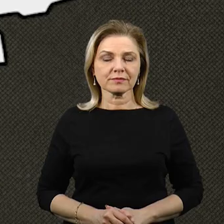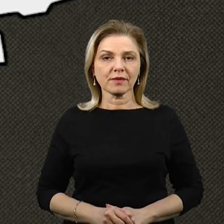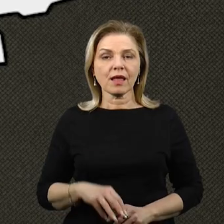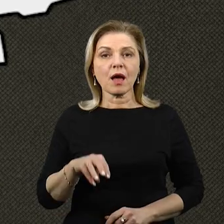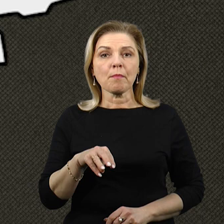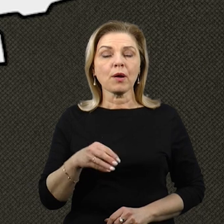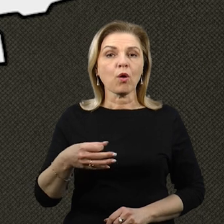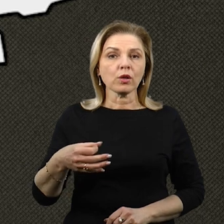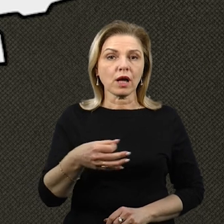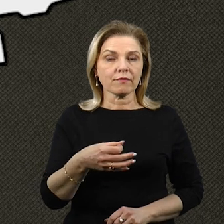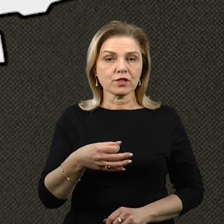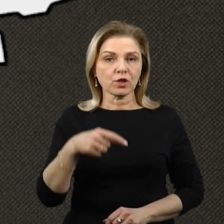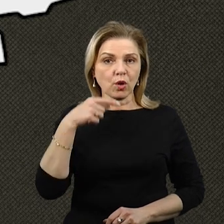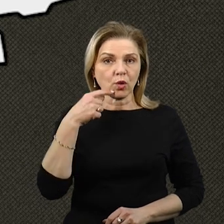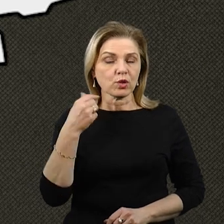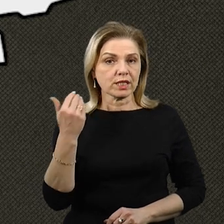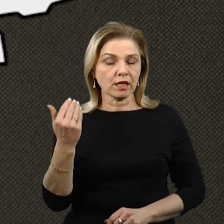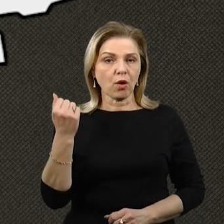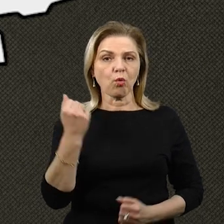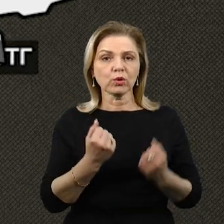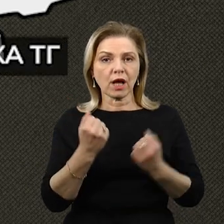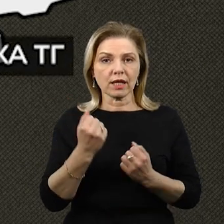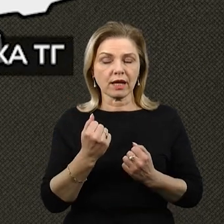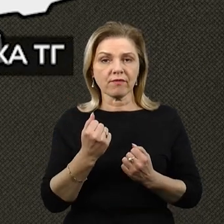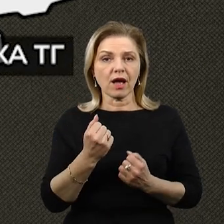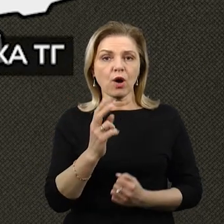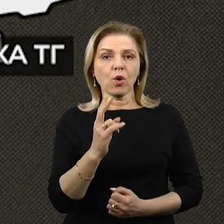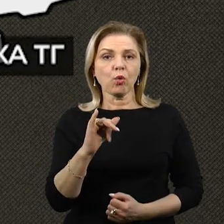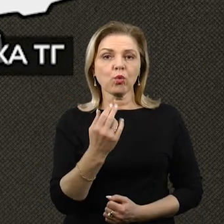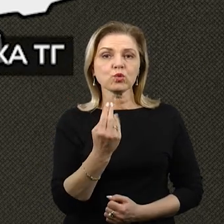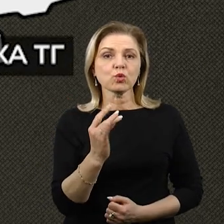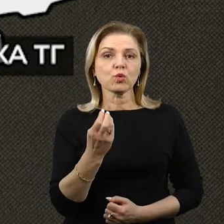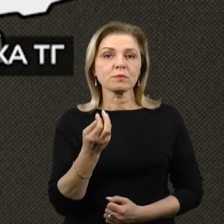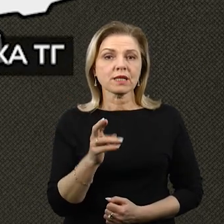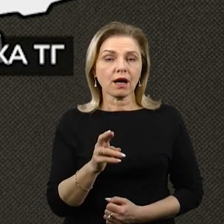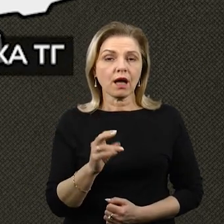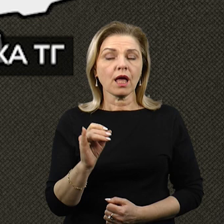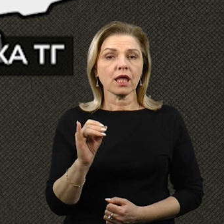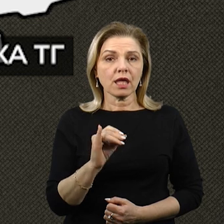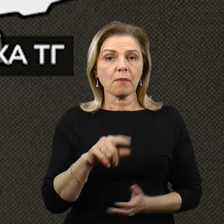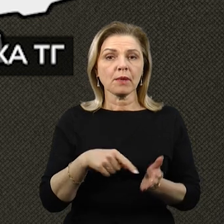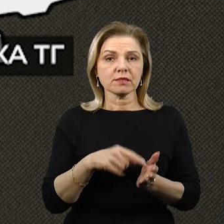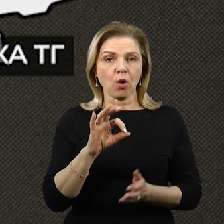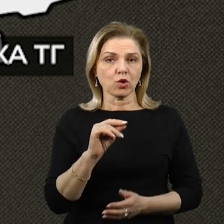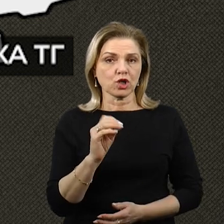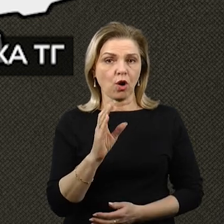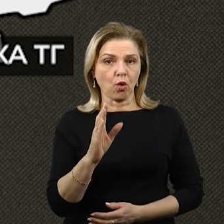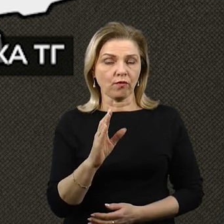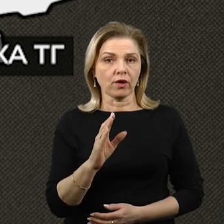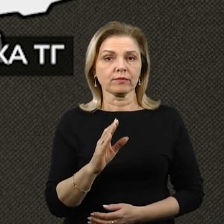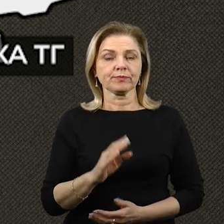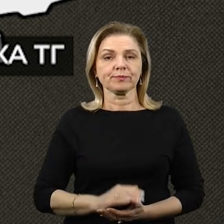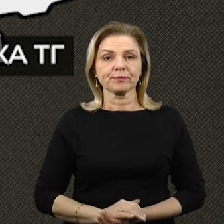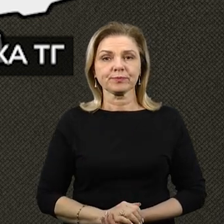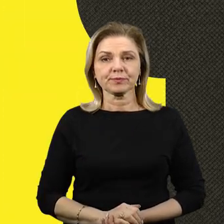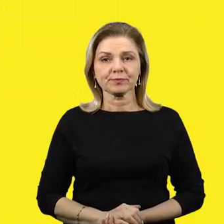на миколаївщині російські військові завдали ударів по населеному пункту куцурубської та по місту Очаків очаківської громади подробиці